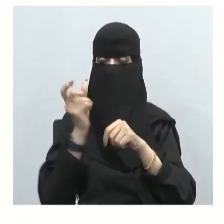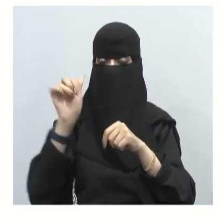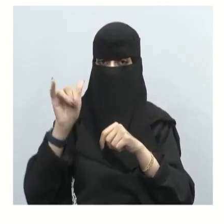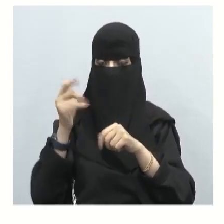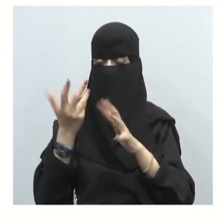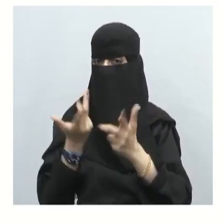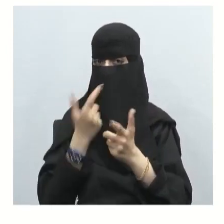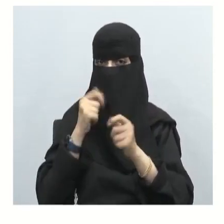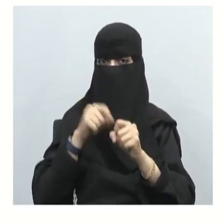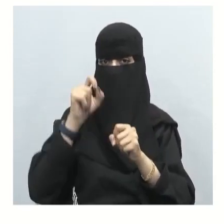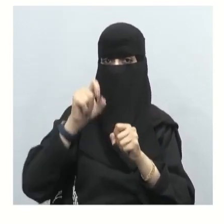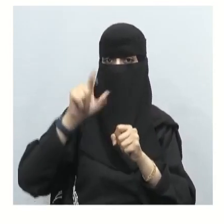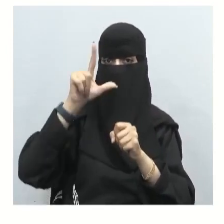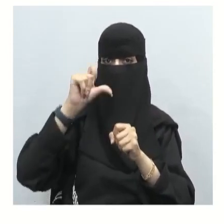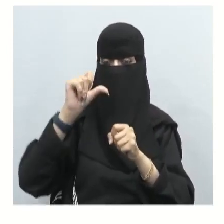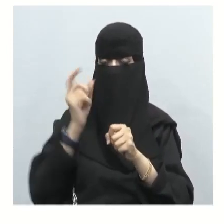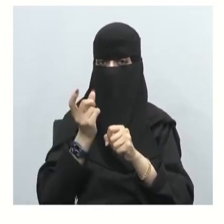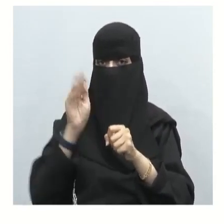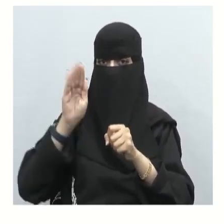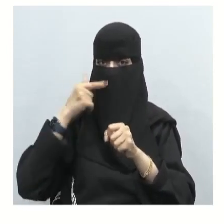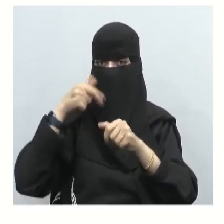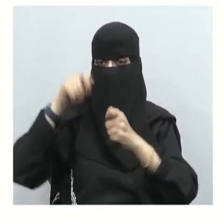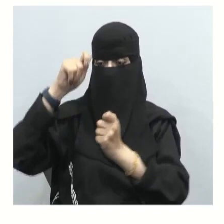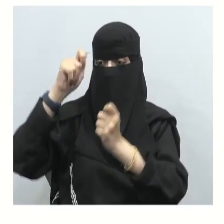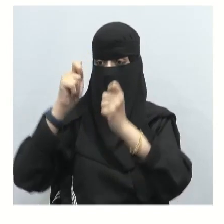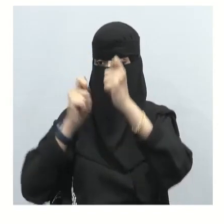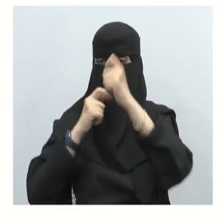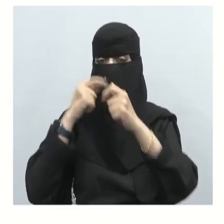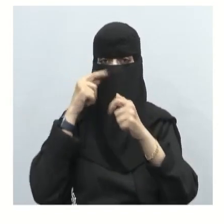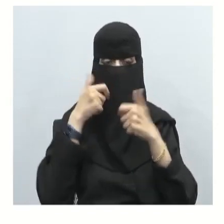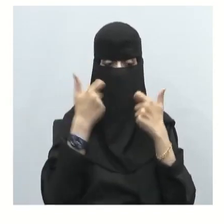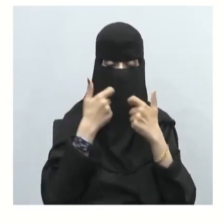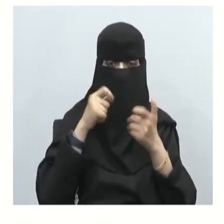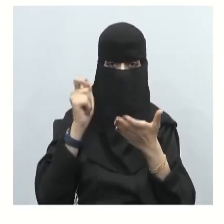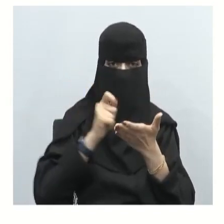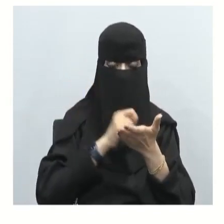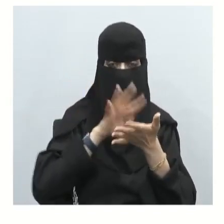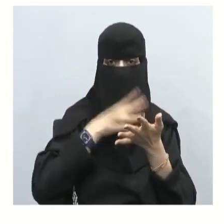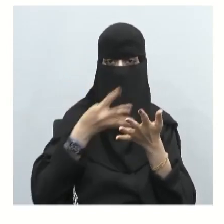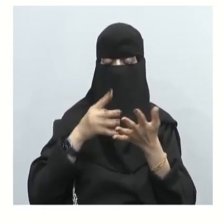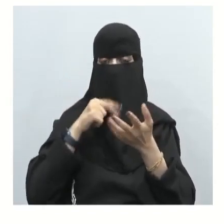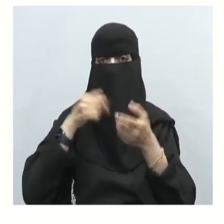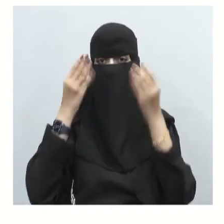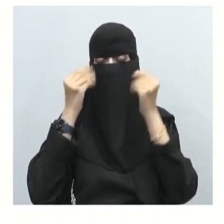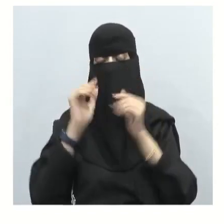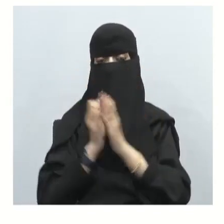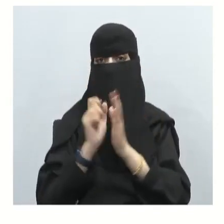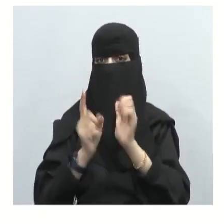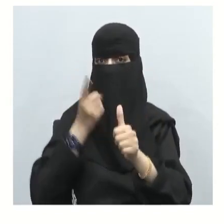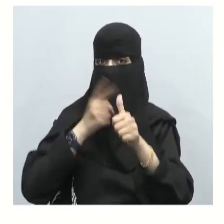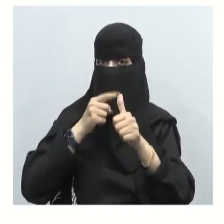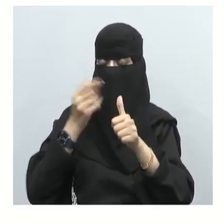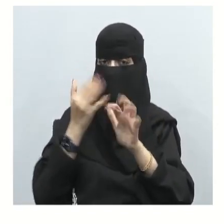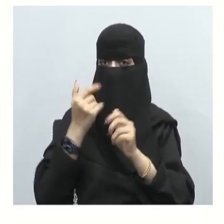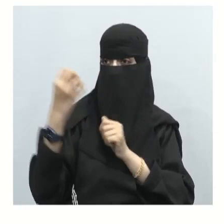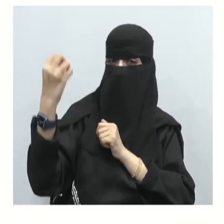مصدر ضوء فلورنتي ثم ندور المرشح ونسجل الملاحظات في جدول البيانات اذا المره الاولى ننظر الى